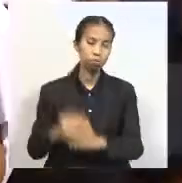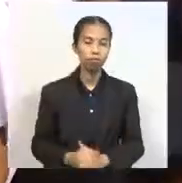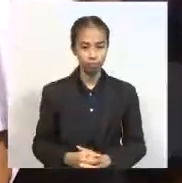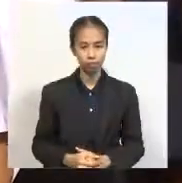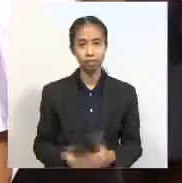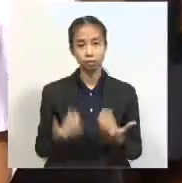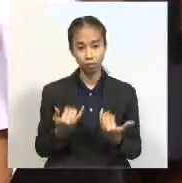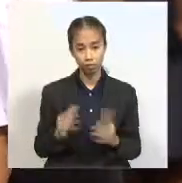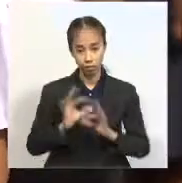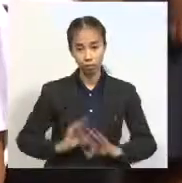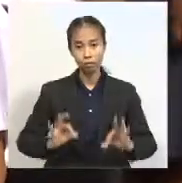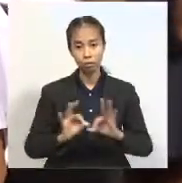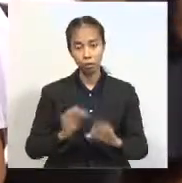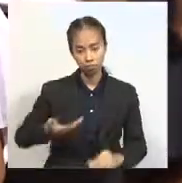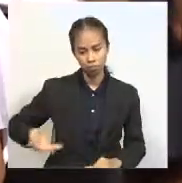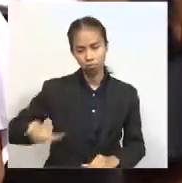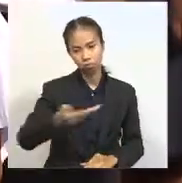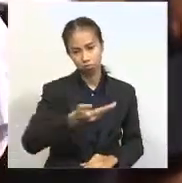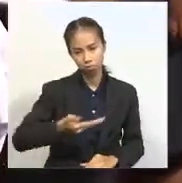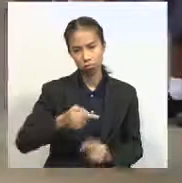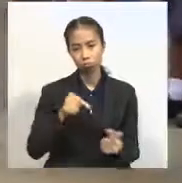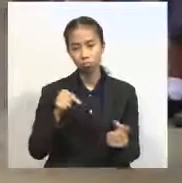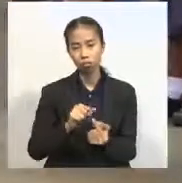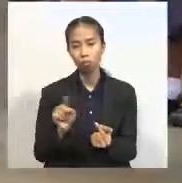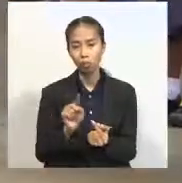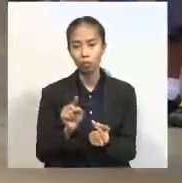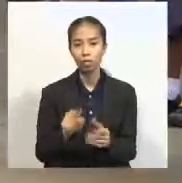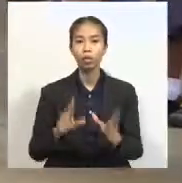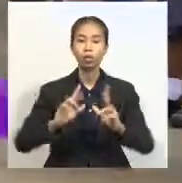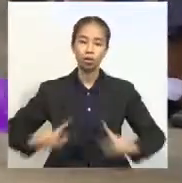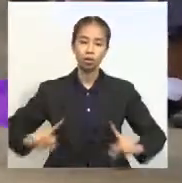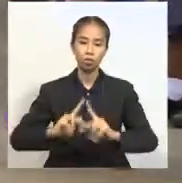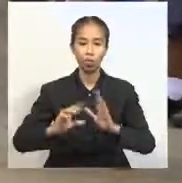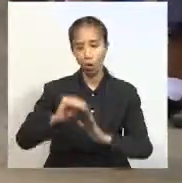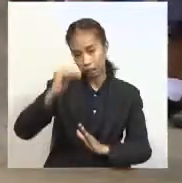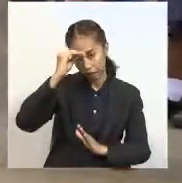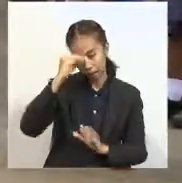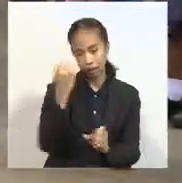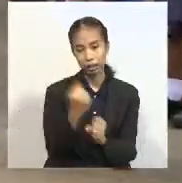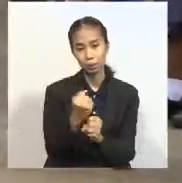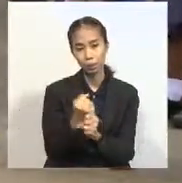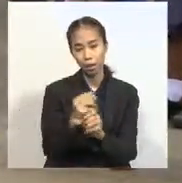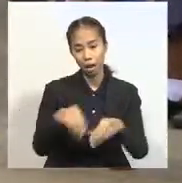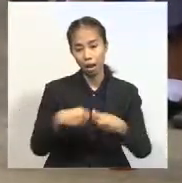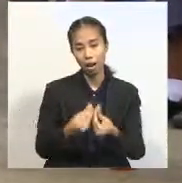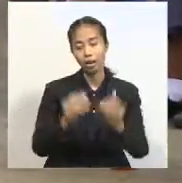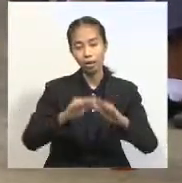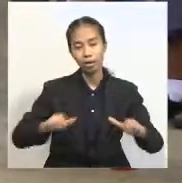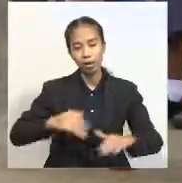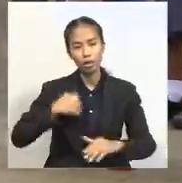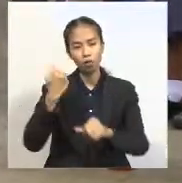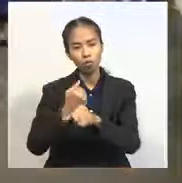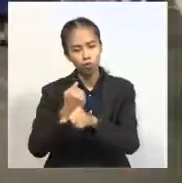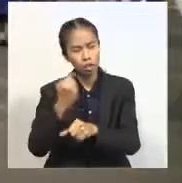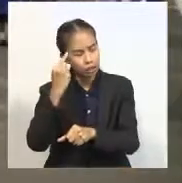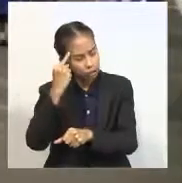เวลารวมไปถึงการทำความเข้าใจเรื่องโค้ดดิ้งที่กระทรวงศึกษาธิการได้คิดค้นขึ้นเพื่อให้เด็กนักเรียนมีตรรกะความ